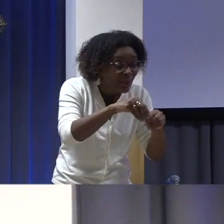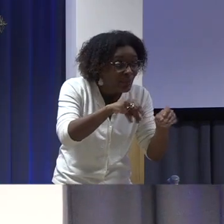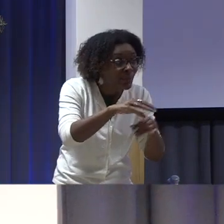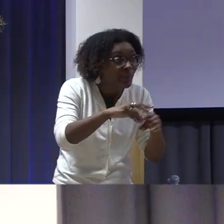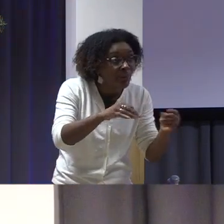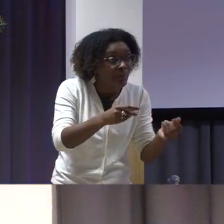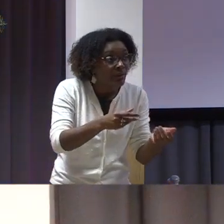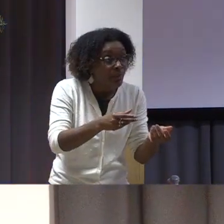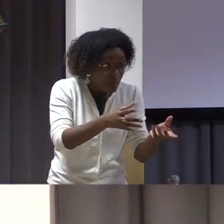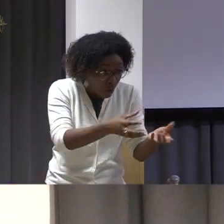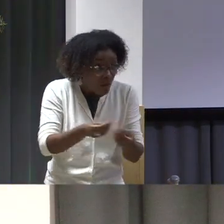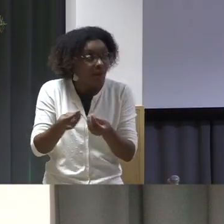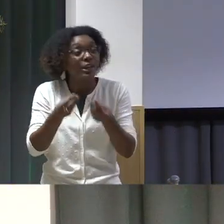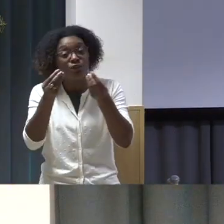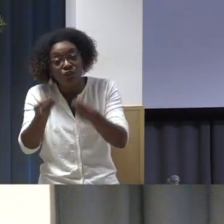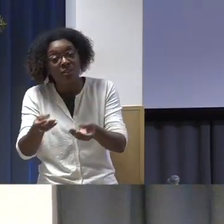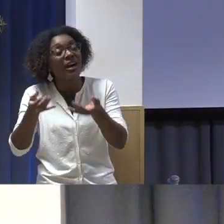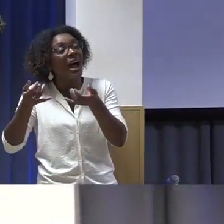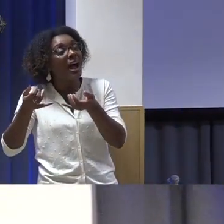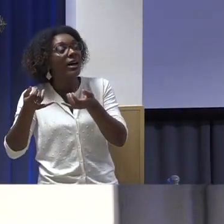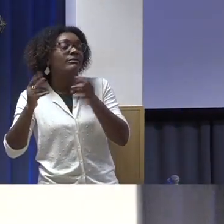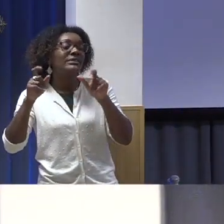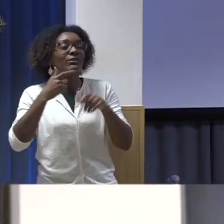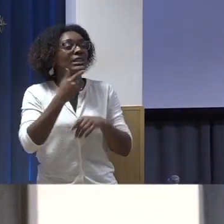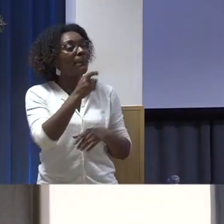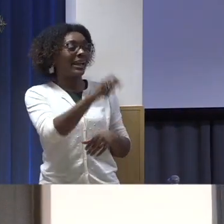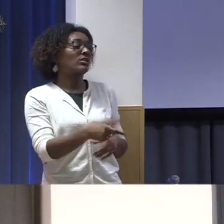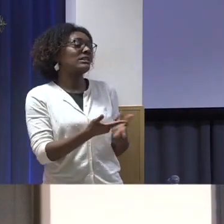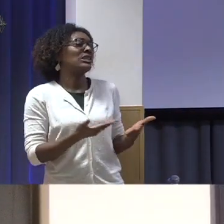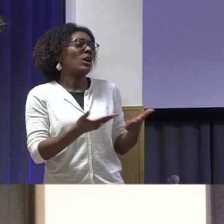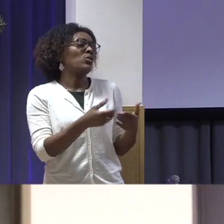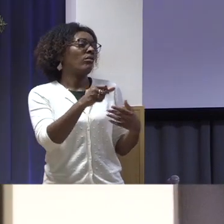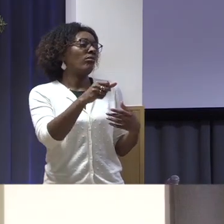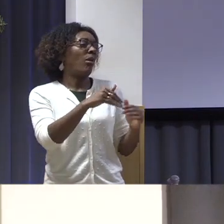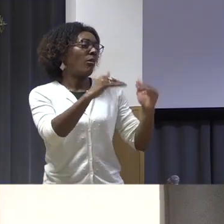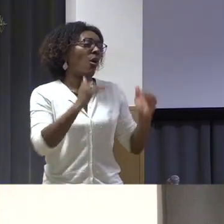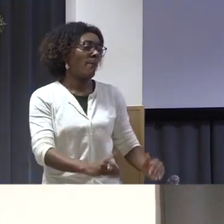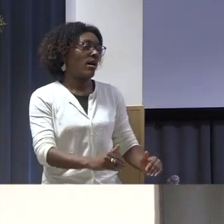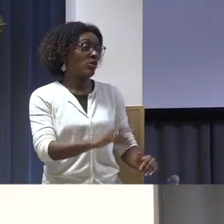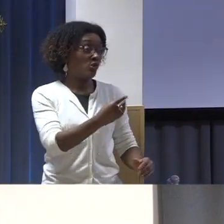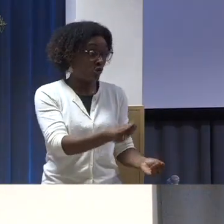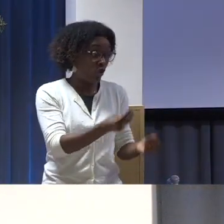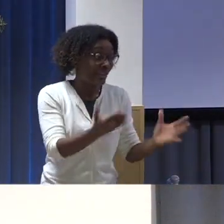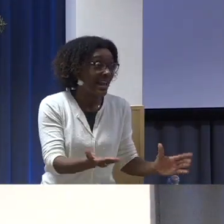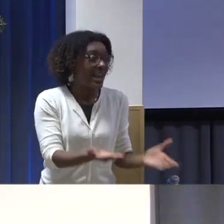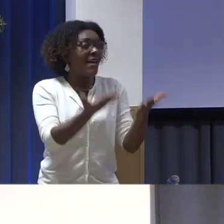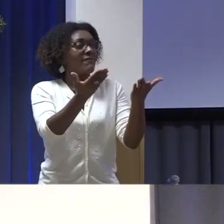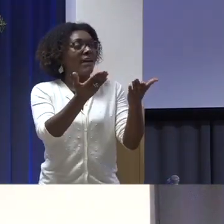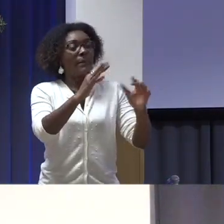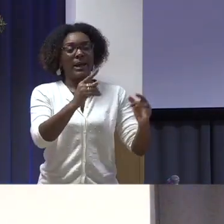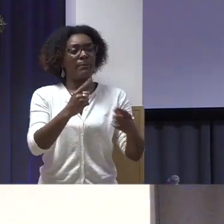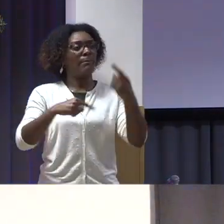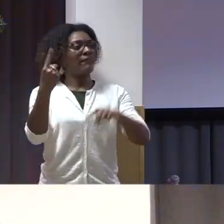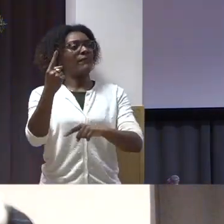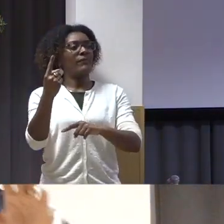t'inquiète pas pour ta vie ne t'inquiète pas pour ta situation savez les situations matérielles la vie sur